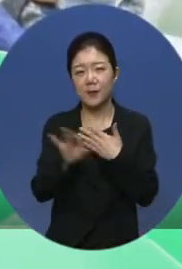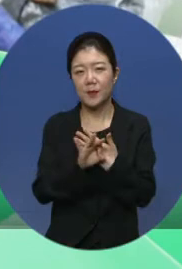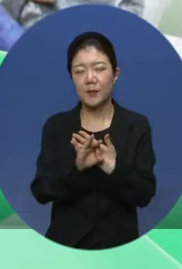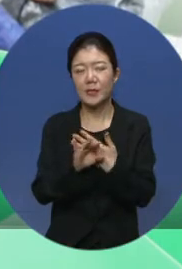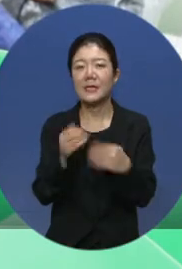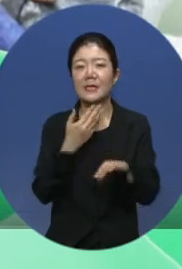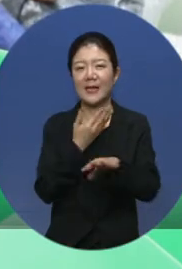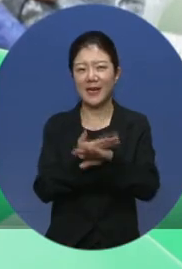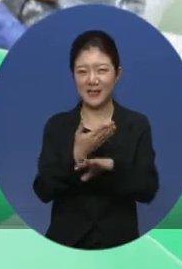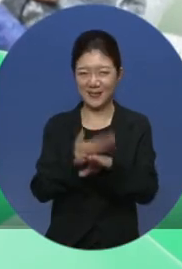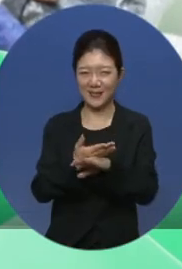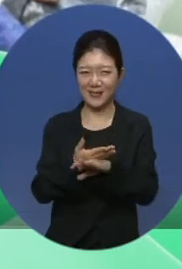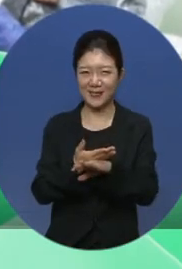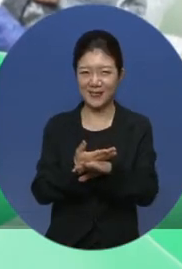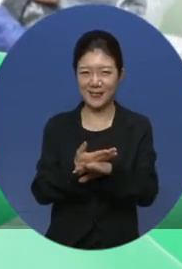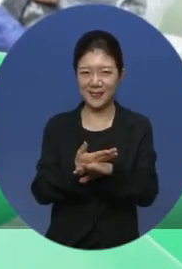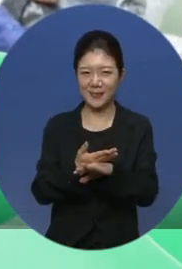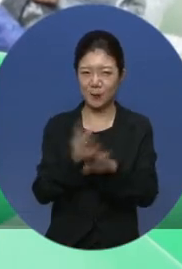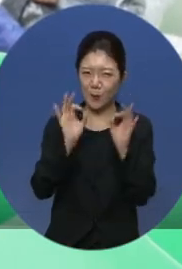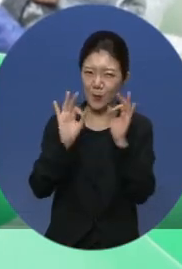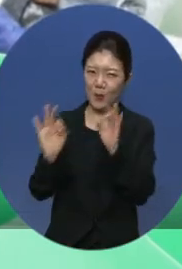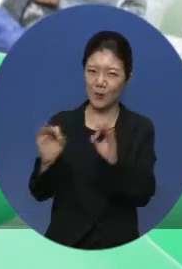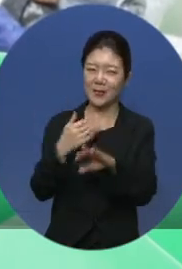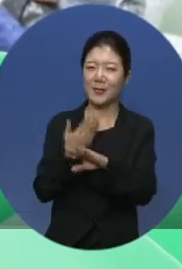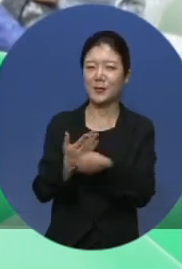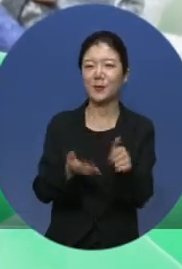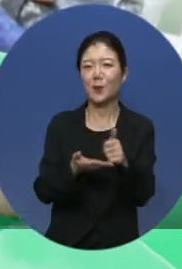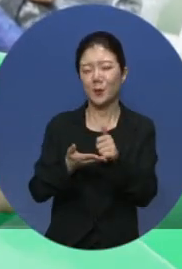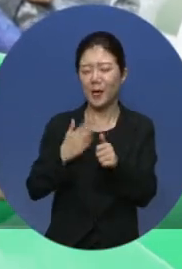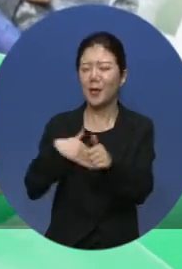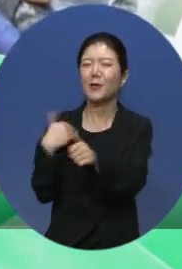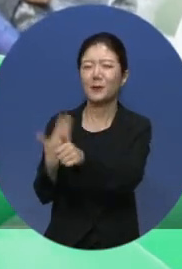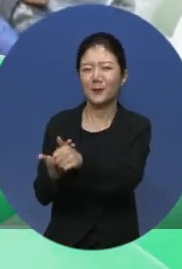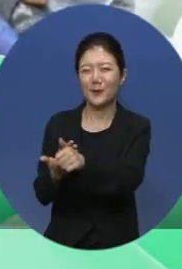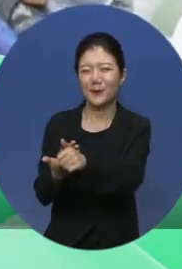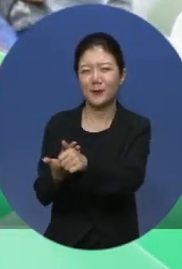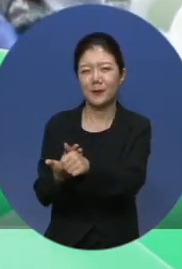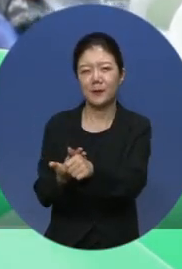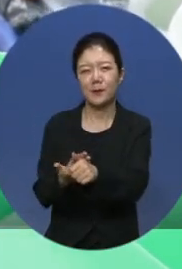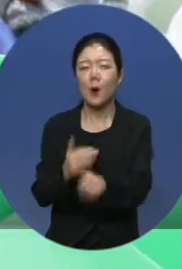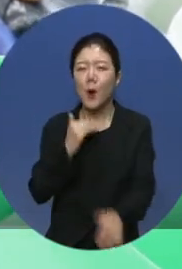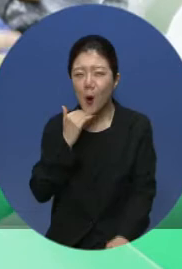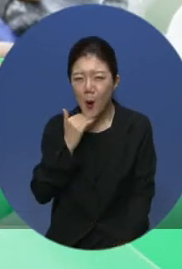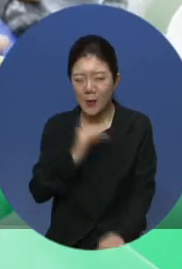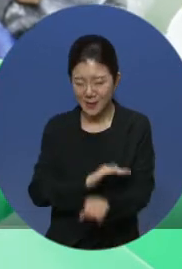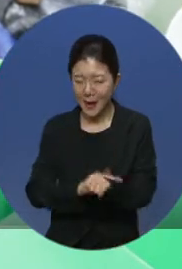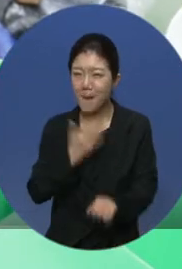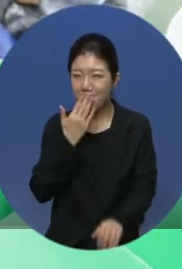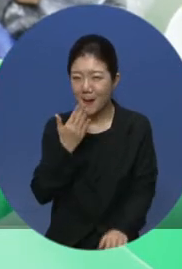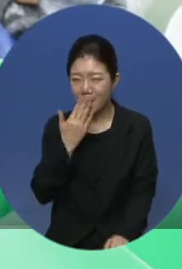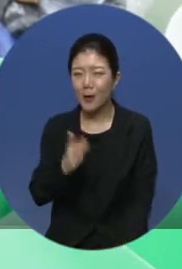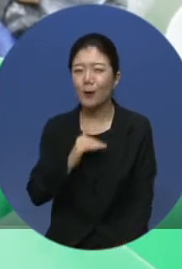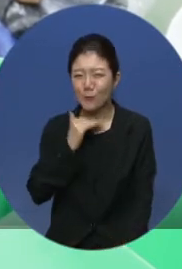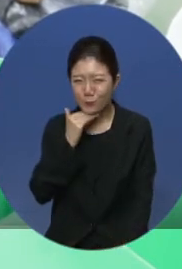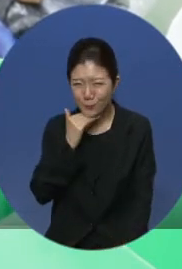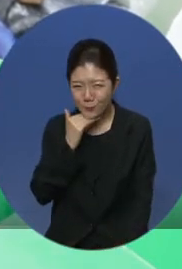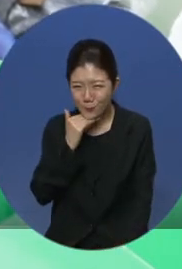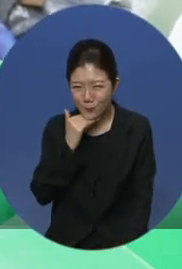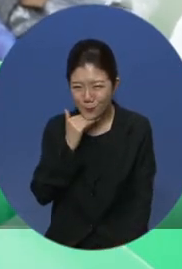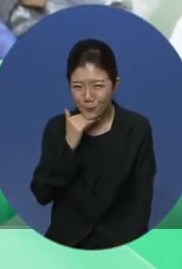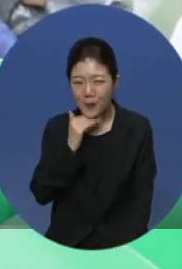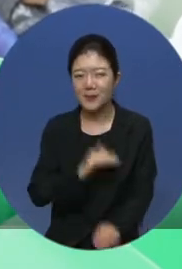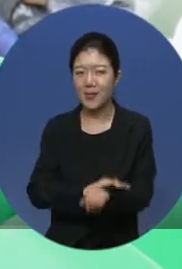오신 다른 뭐 그걸 보시던 다른 손님께서 알려주셔요. 조금만 기다리면 잘해준다고, 조금만 기다리면